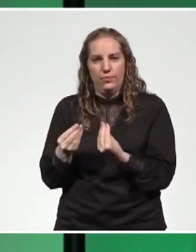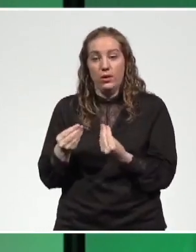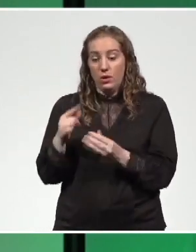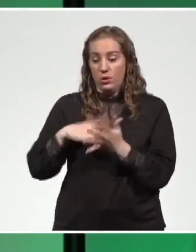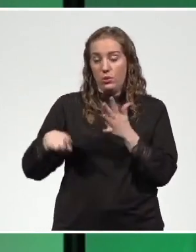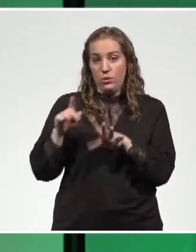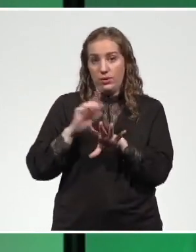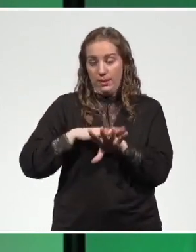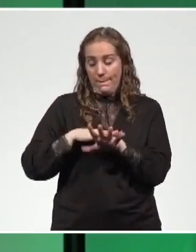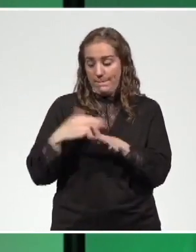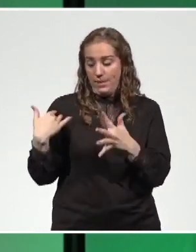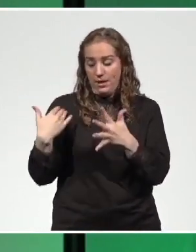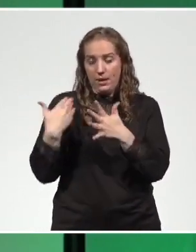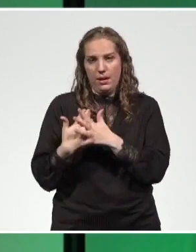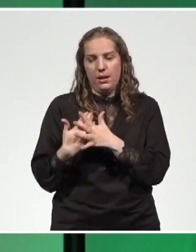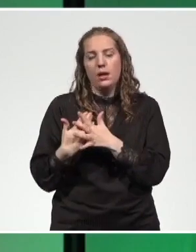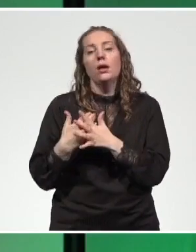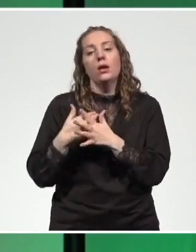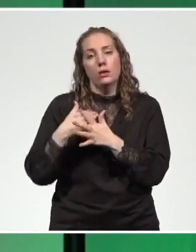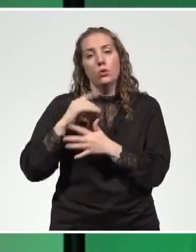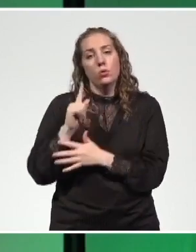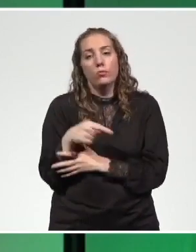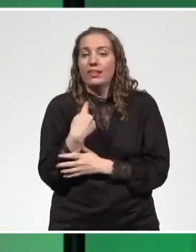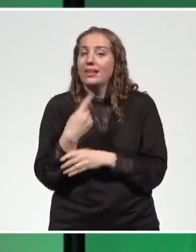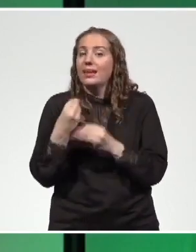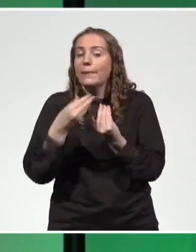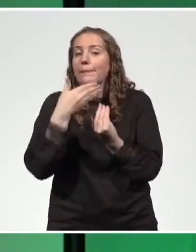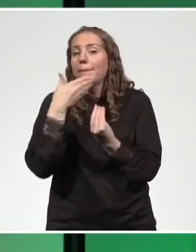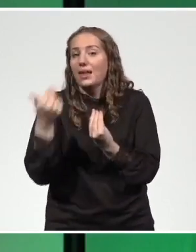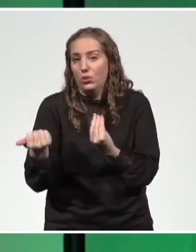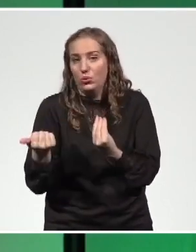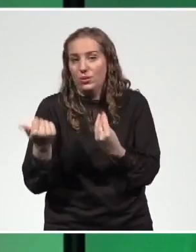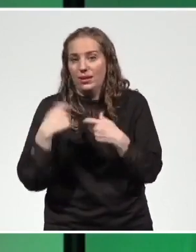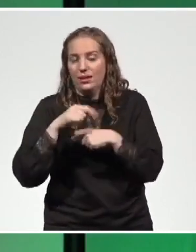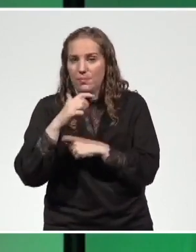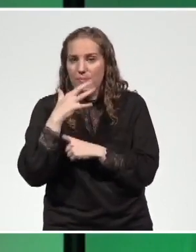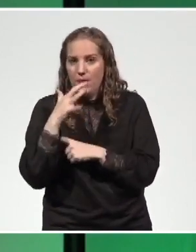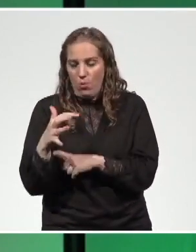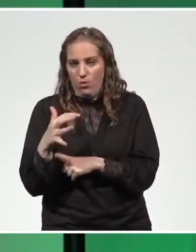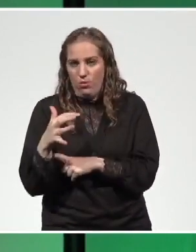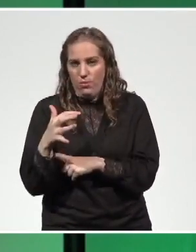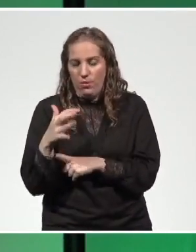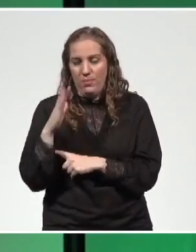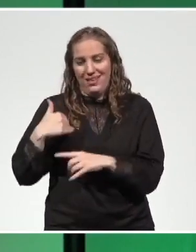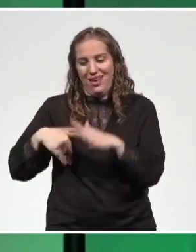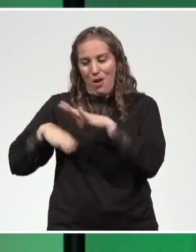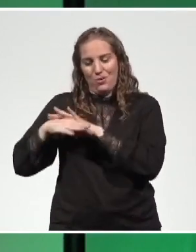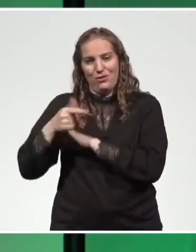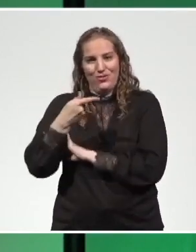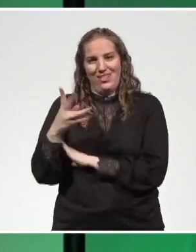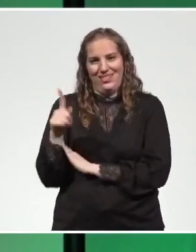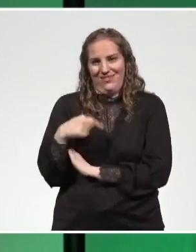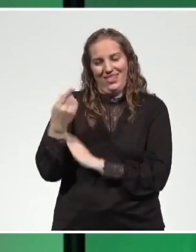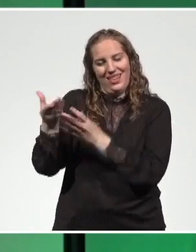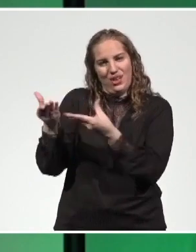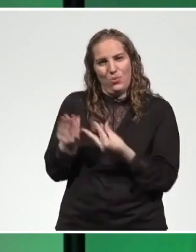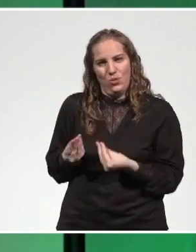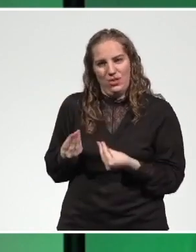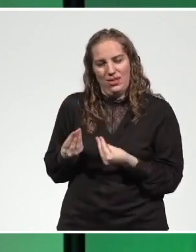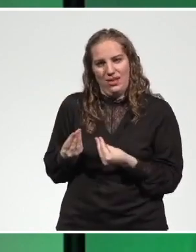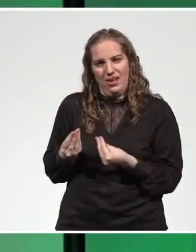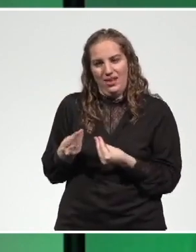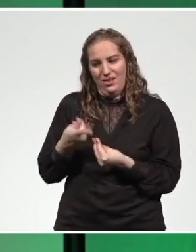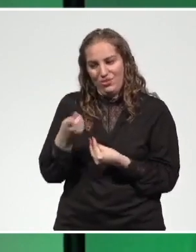við verið að gera betur í þeim málum, aldrei tekið á móti jafnmörgu fólki á